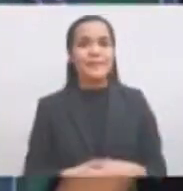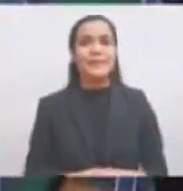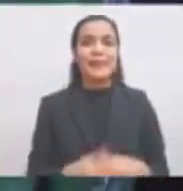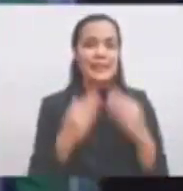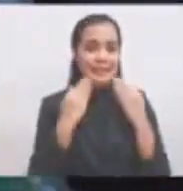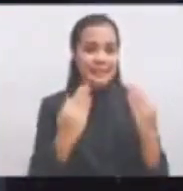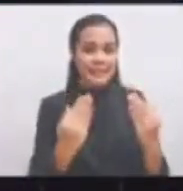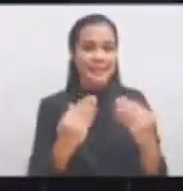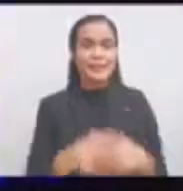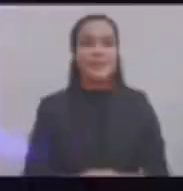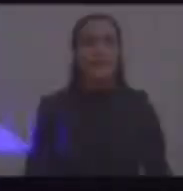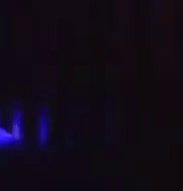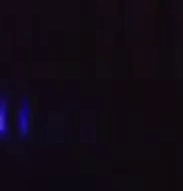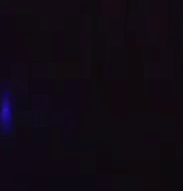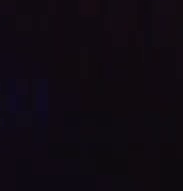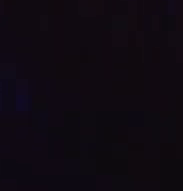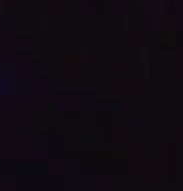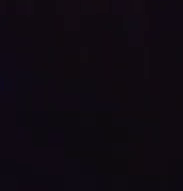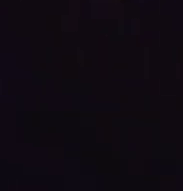Okay, thank you.